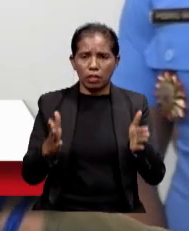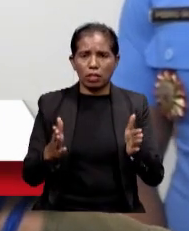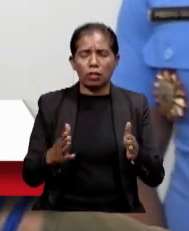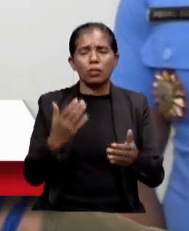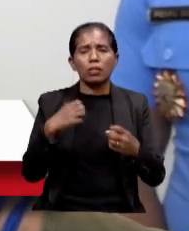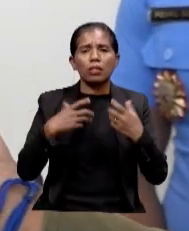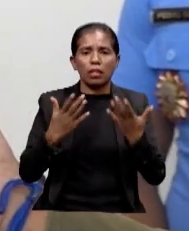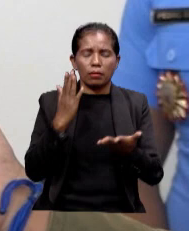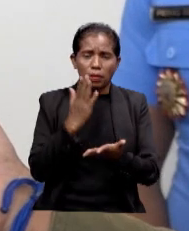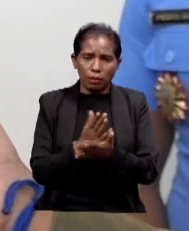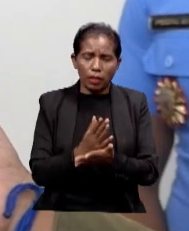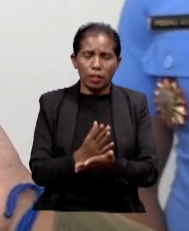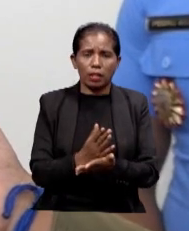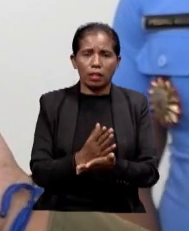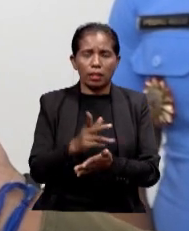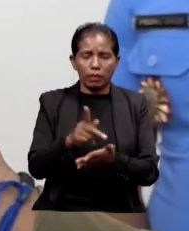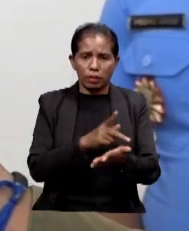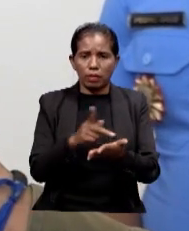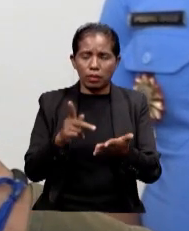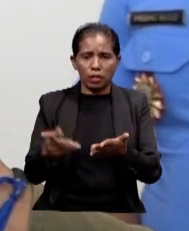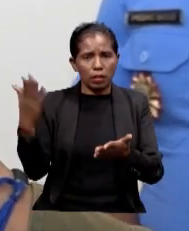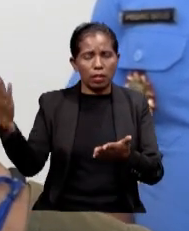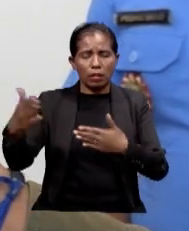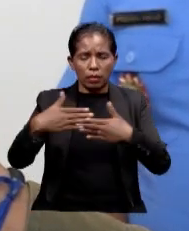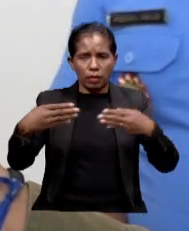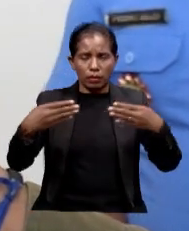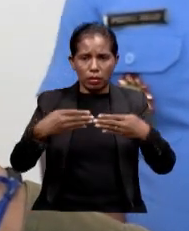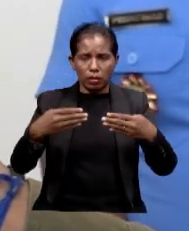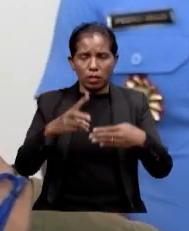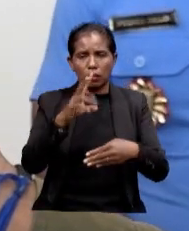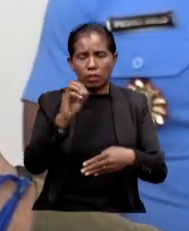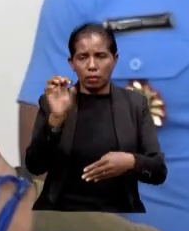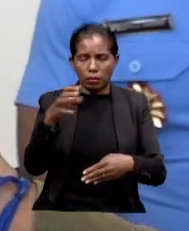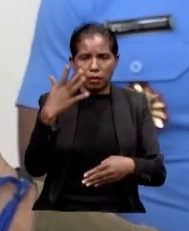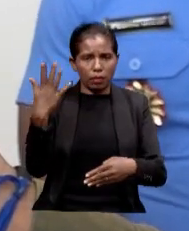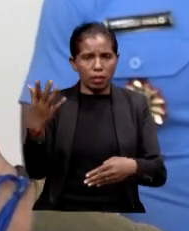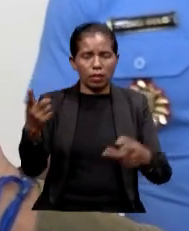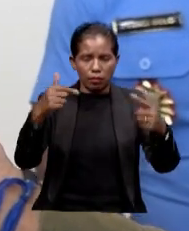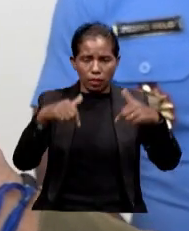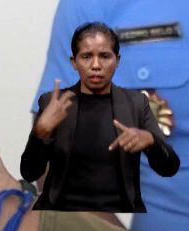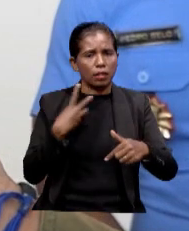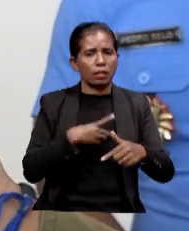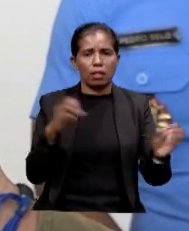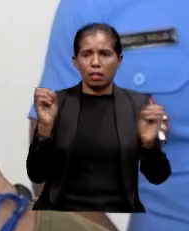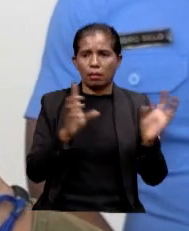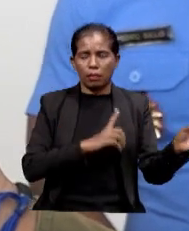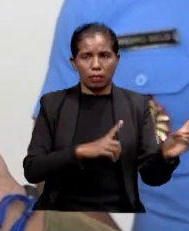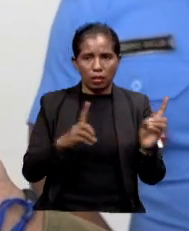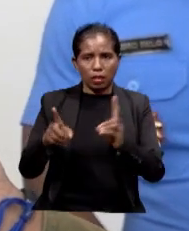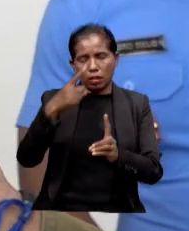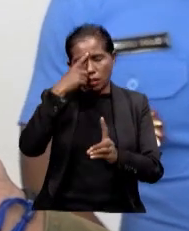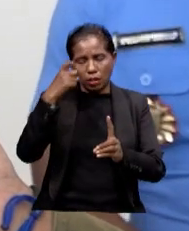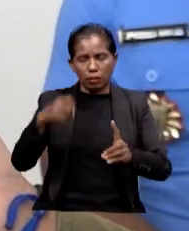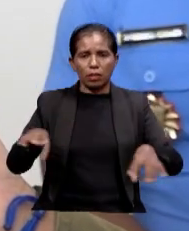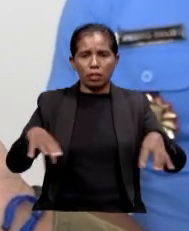combate no halo prevensao ba krimi sira frontera halo 2015 agora liu temai la consegue implementar ne tamba ia